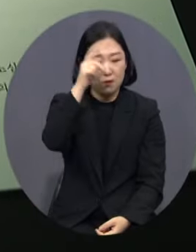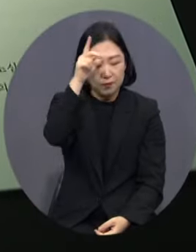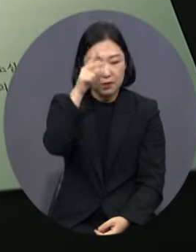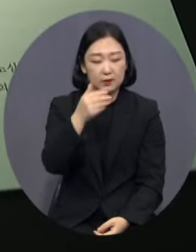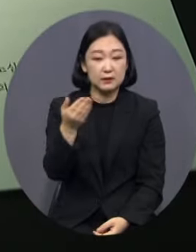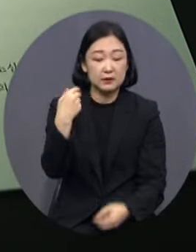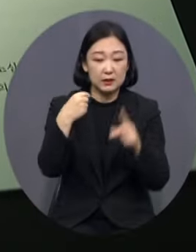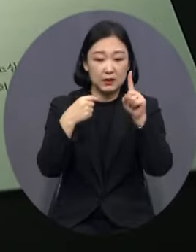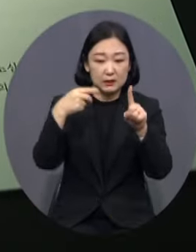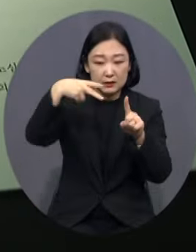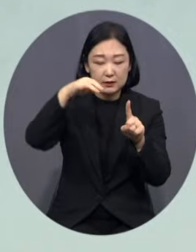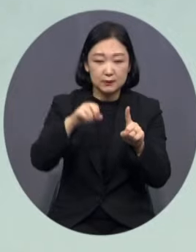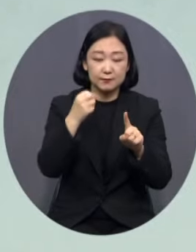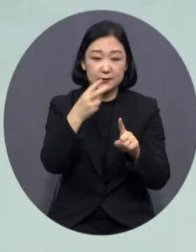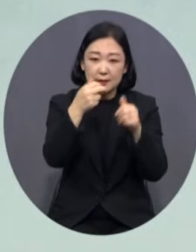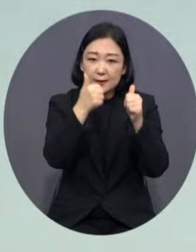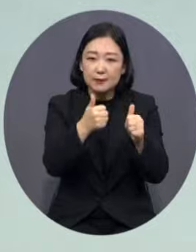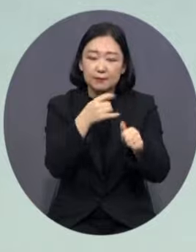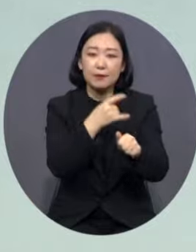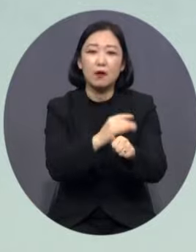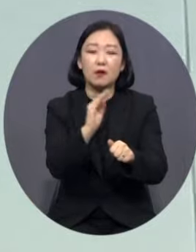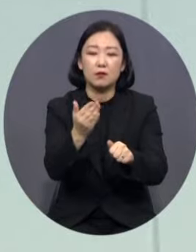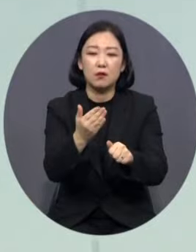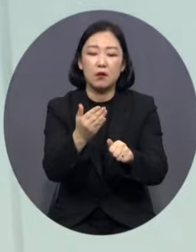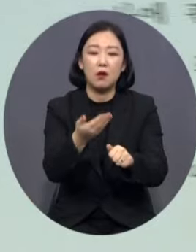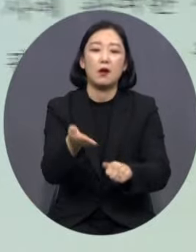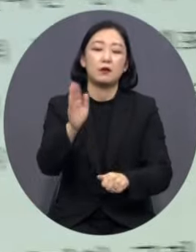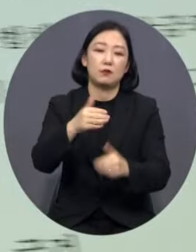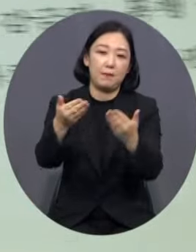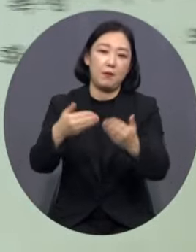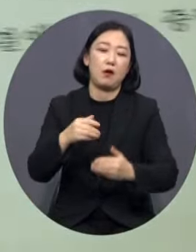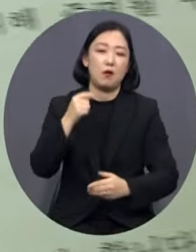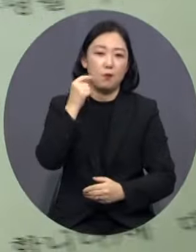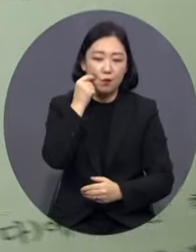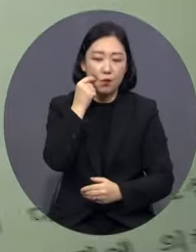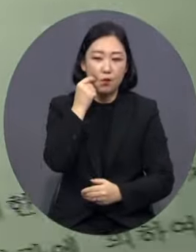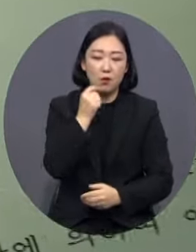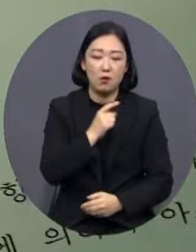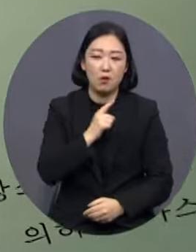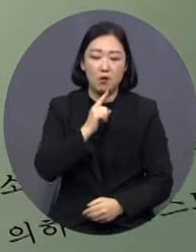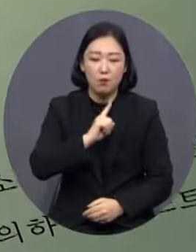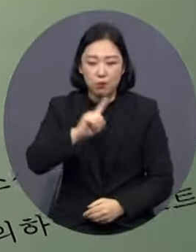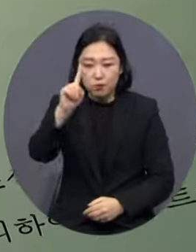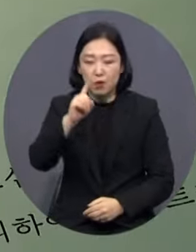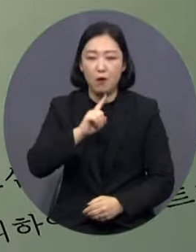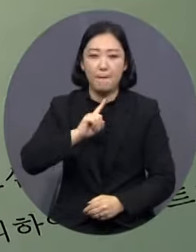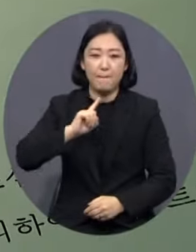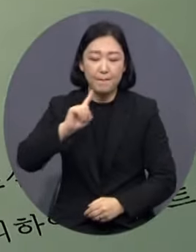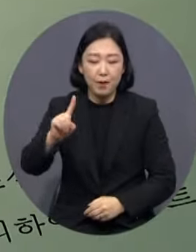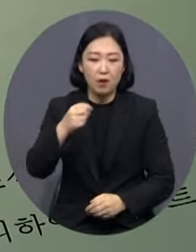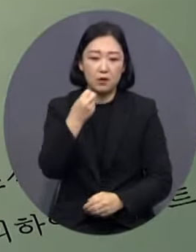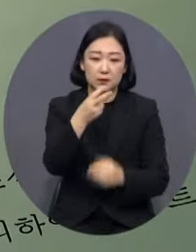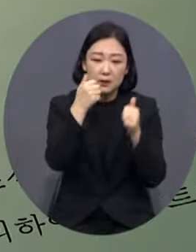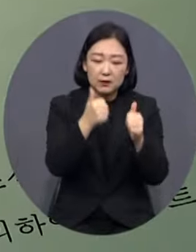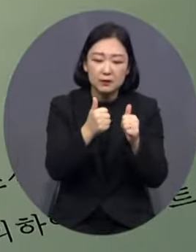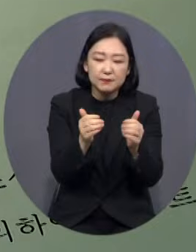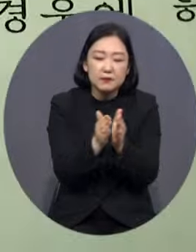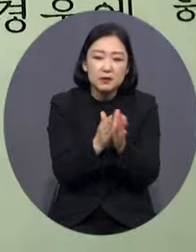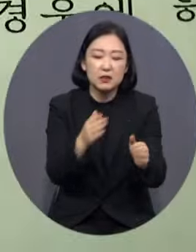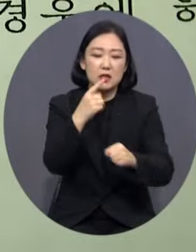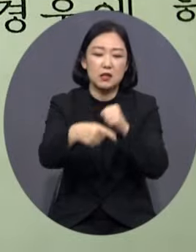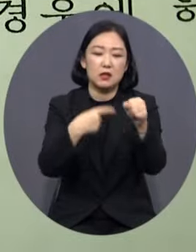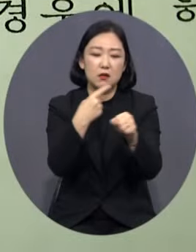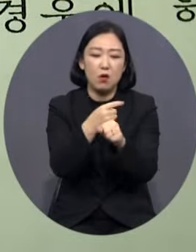일심 법원이 재심을 해야 한다고 결정하자 받아들일 수 없다며 항고의 재항고를 거듭해 재심이 시작되는데만 해도